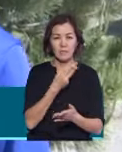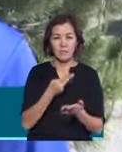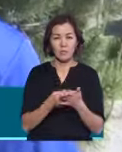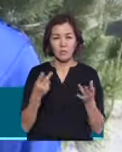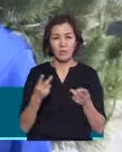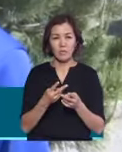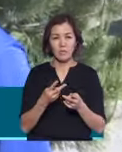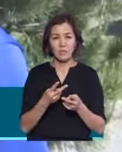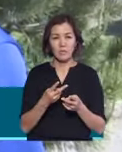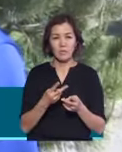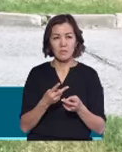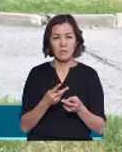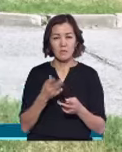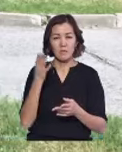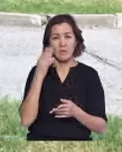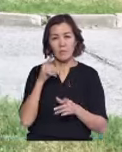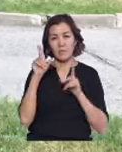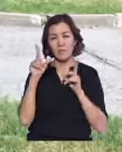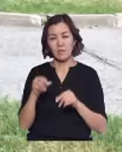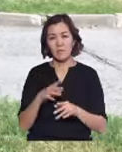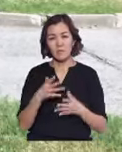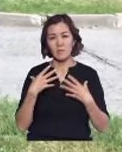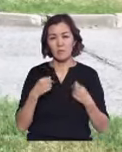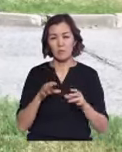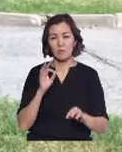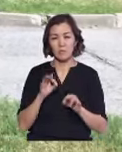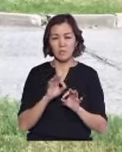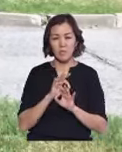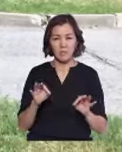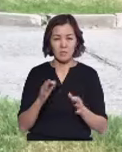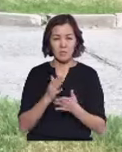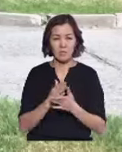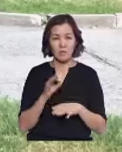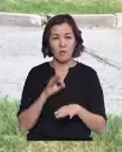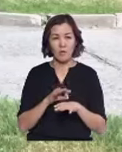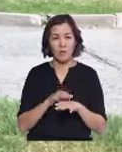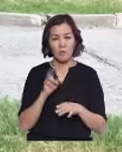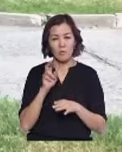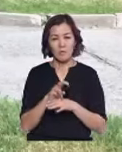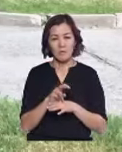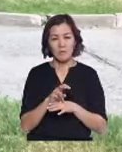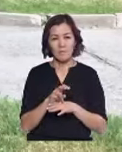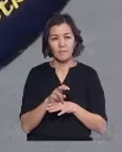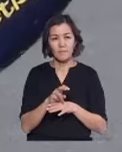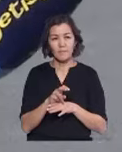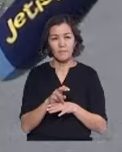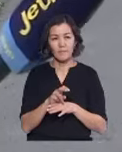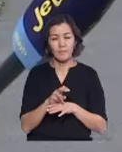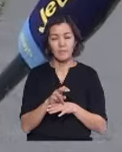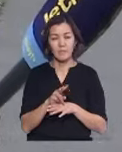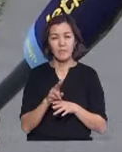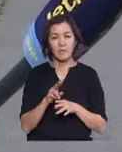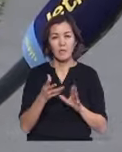жатпай Алматыға жоғары жаққа кеттім. Ой, денсаулығың жақсы, анау мынау дейді. Мен ауырып келіп отырмын. Содан билет деген профессор қарап